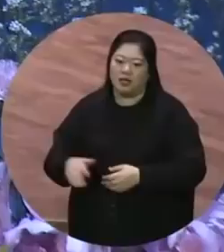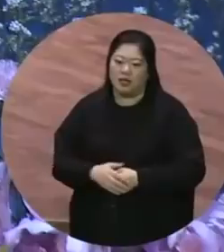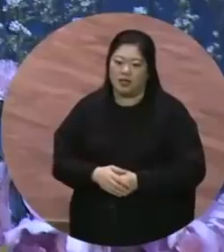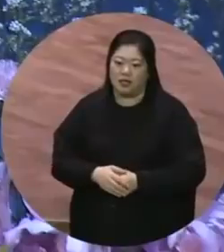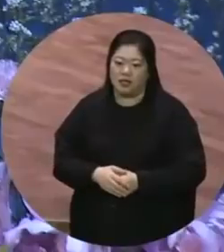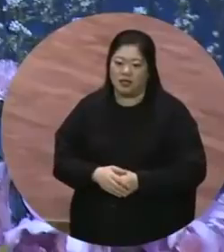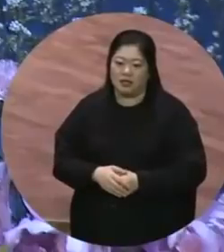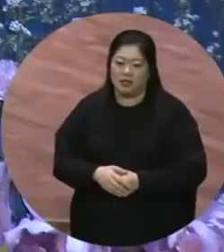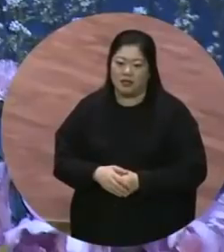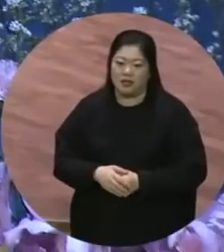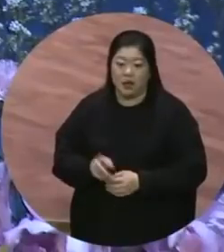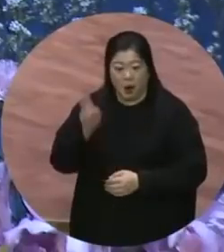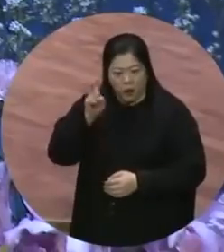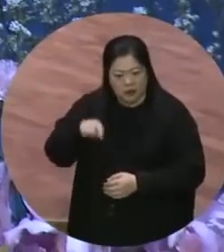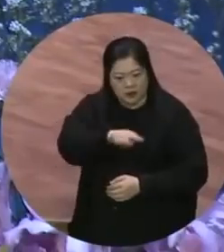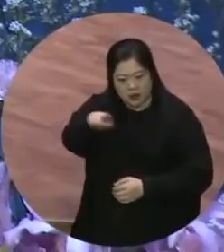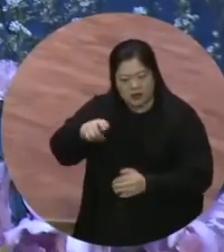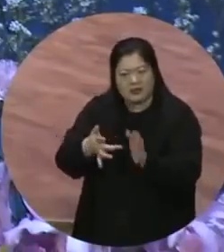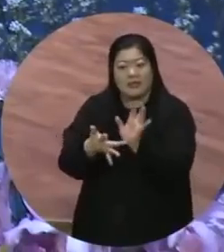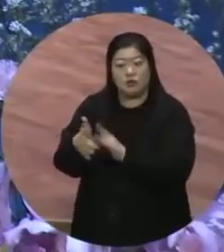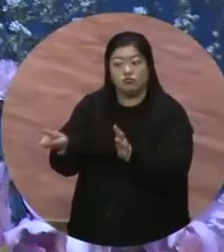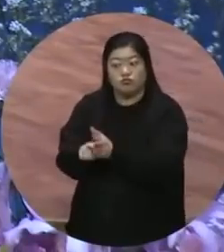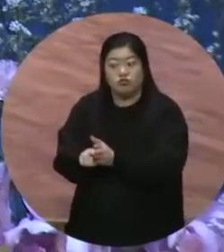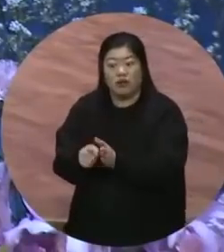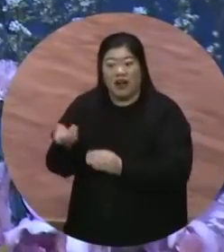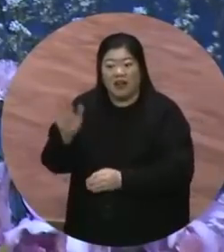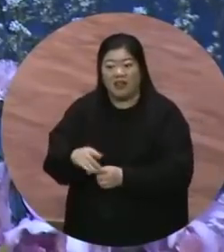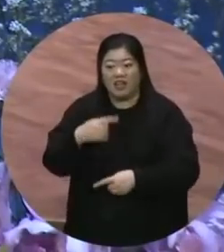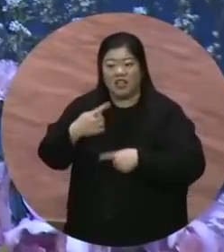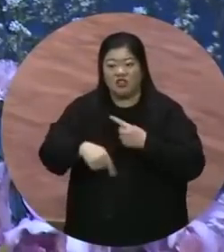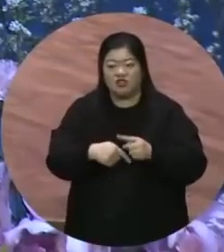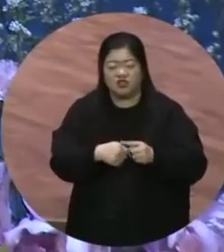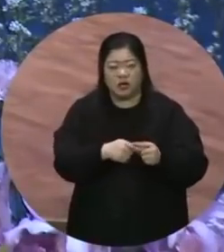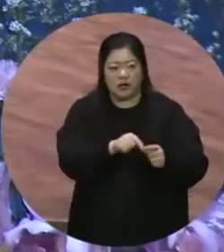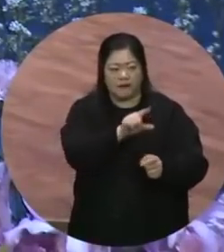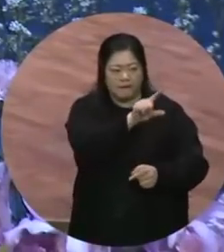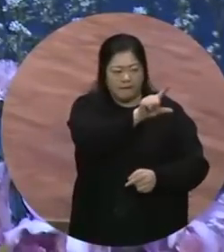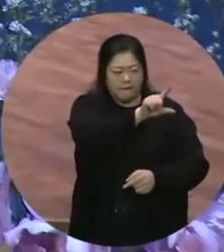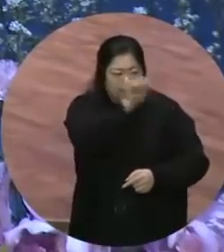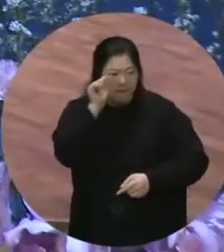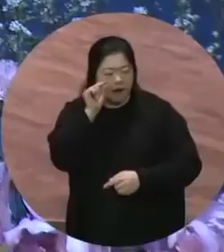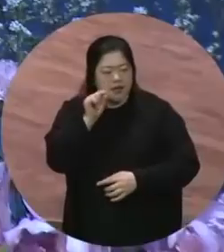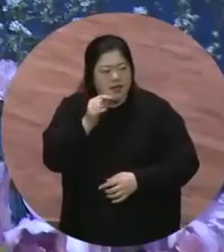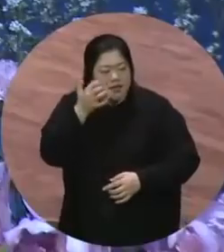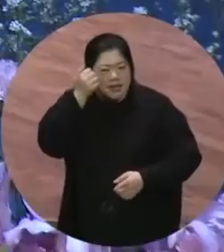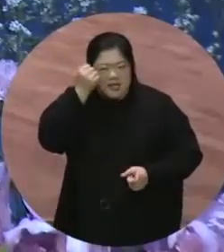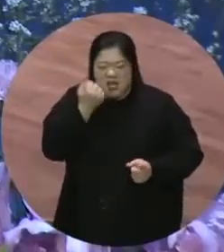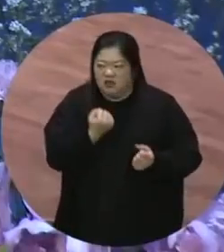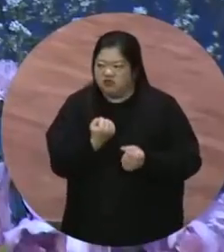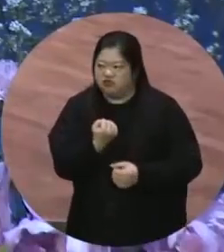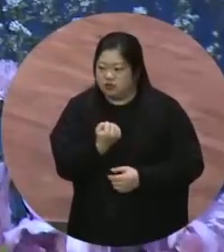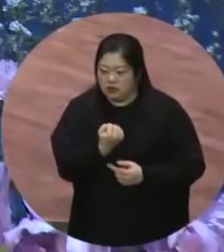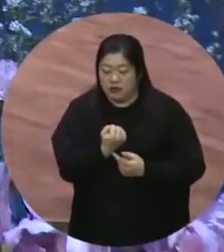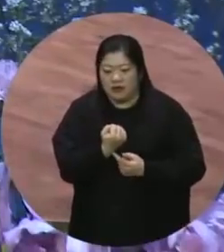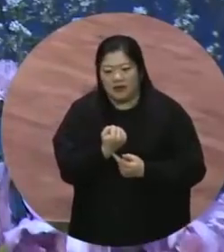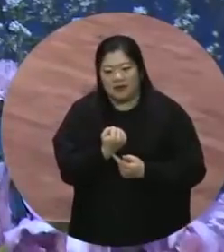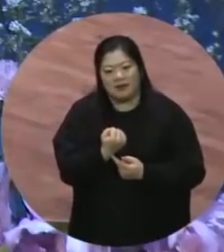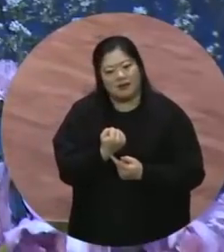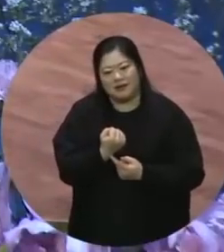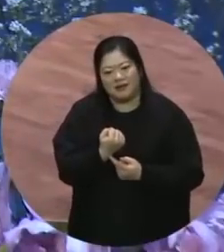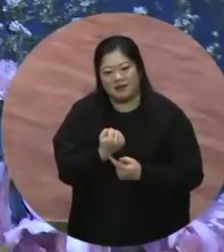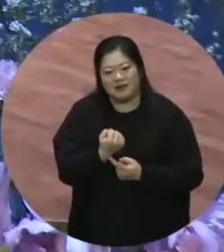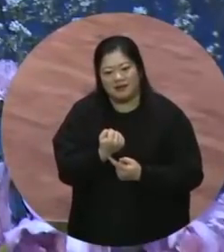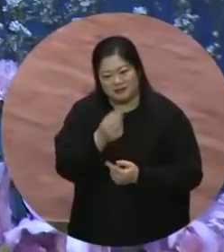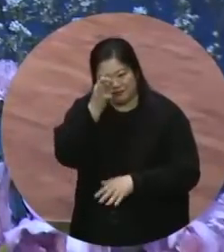사건에 걸려가지고 뭐 말 한마디에 걸려가지고 뭐 때문에 고민 그거 다 속은 거예요. 사단이 속인